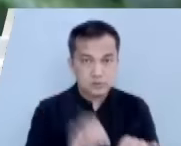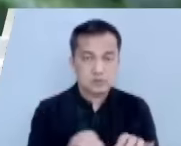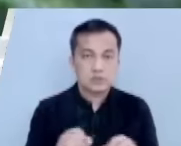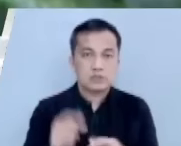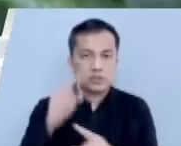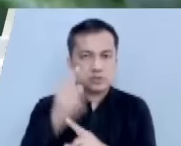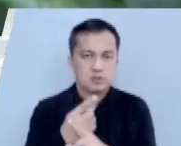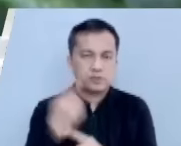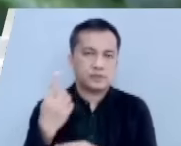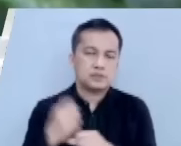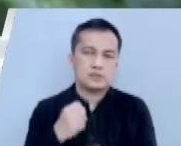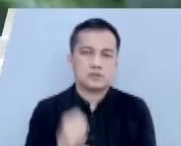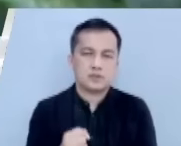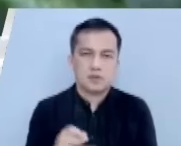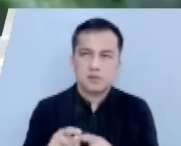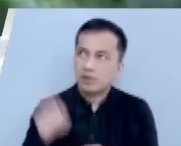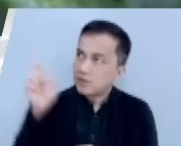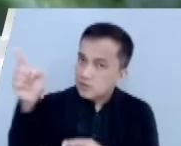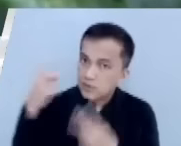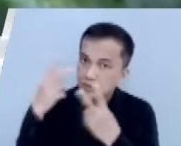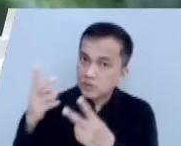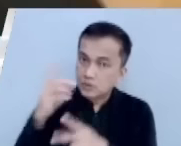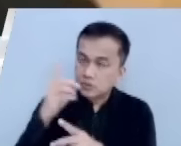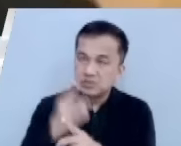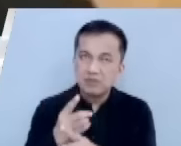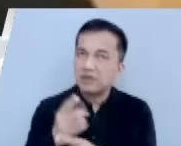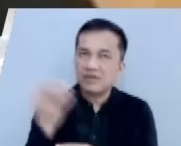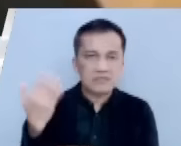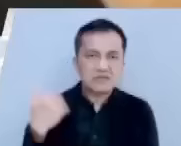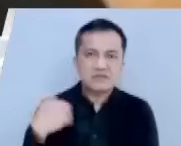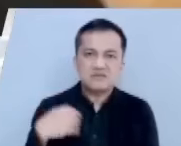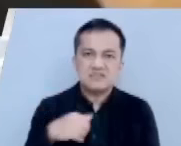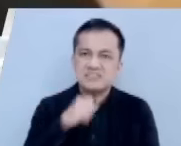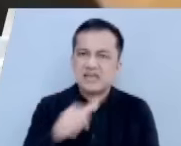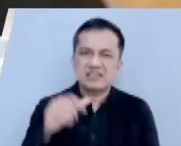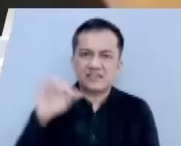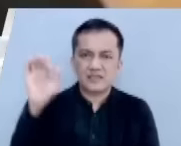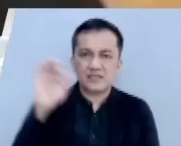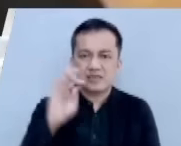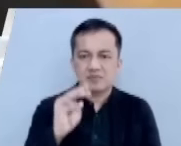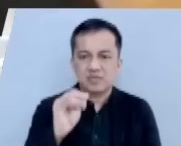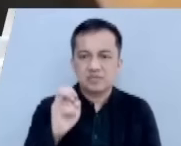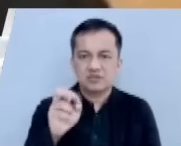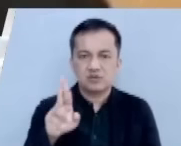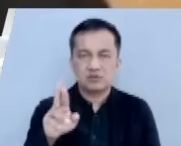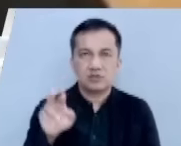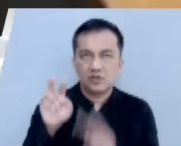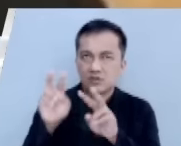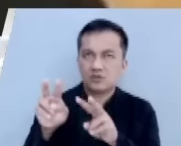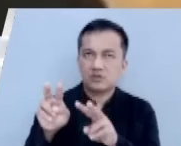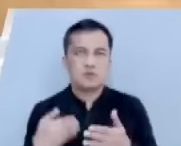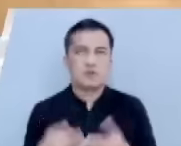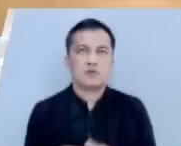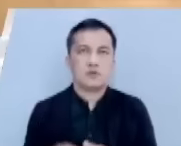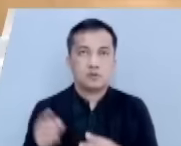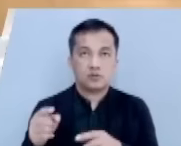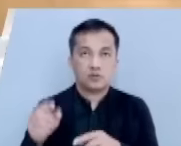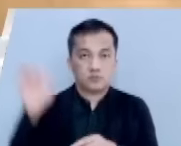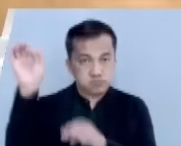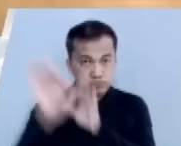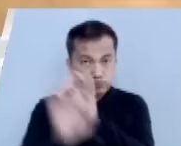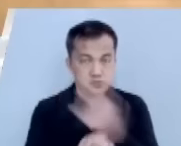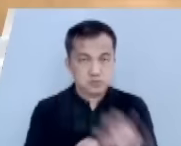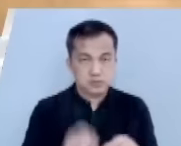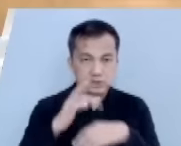Ngunit ang nakita sa kalangitan noong December 3 ay hindi isang meteor shower. Kasi yung itsura niya hindi consistent sa itsura ng mga meteor shower. Kaya rin siguro